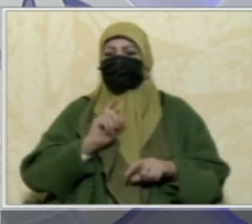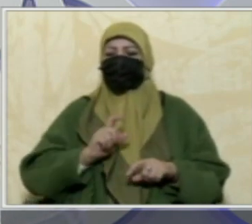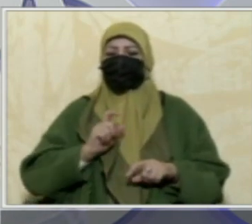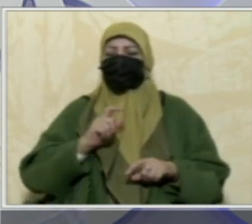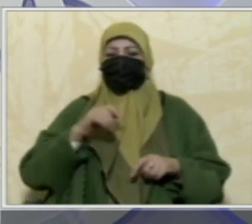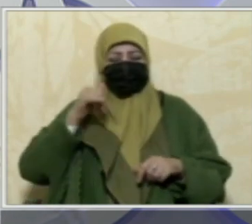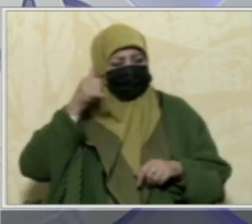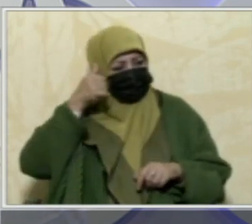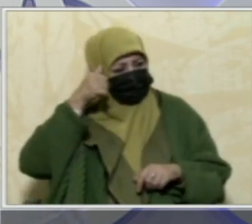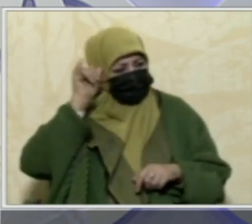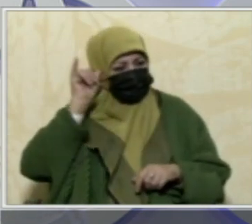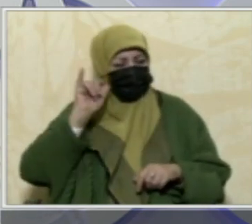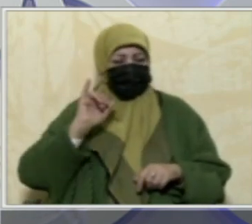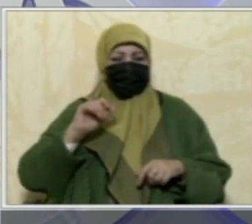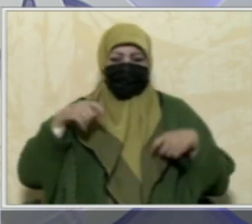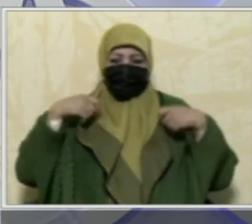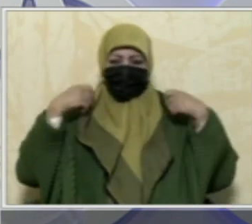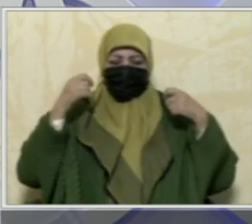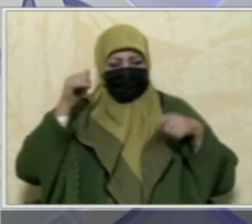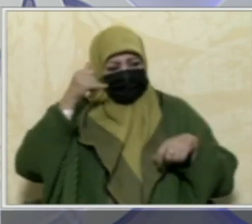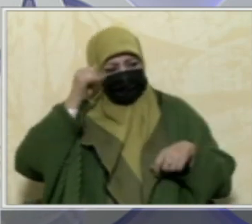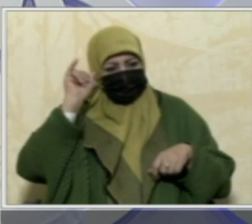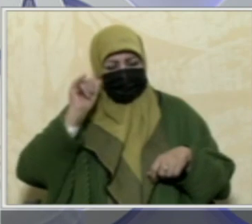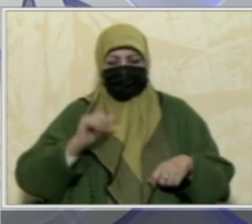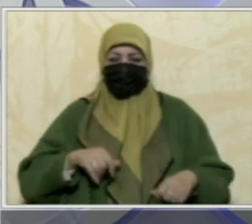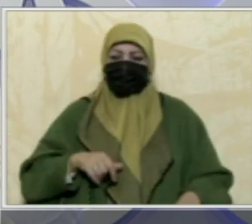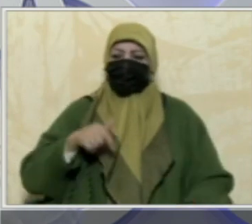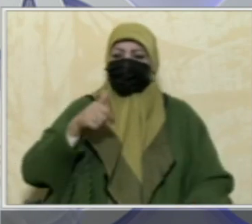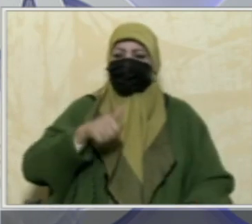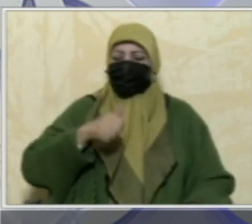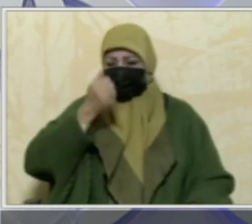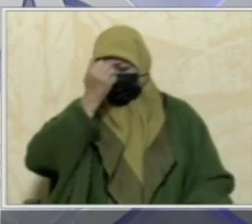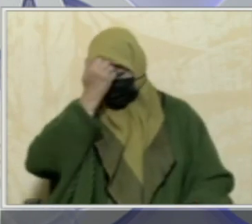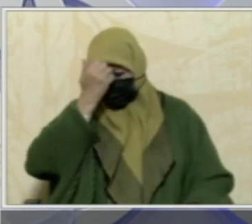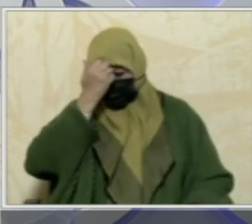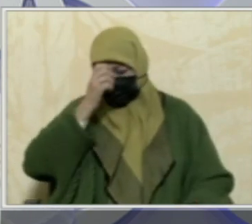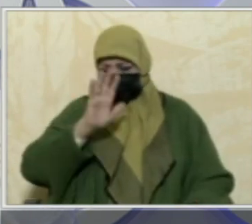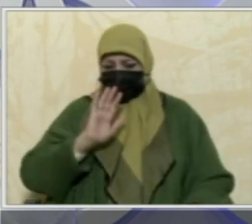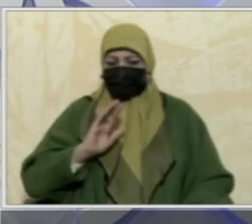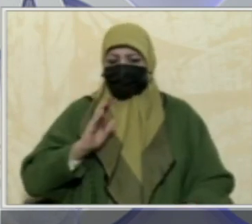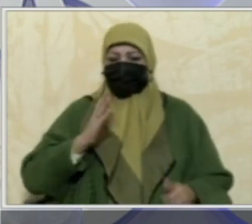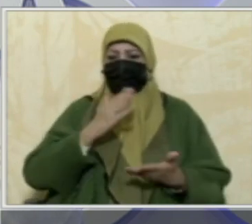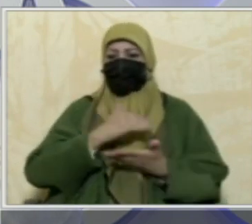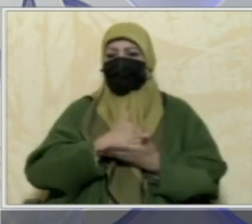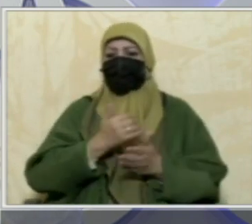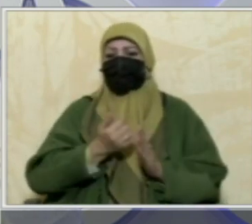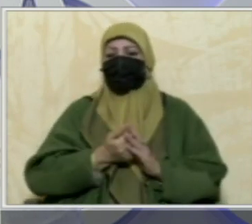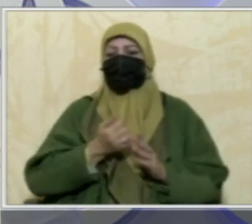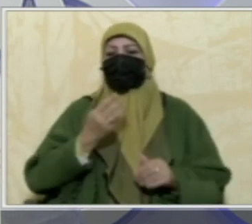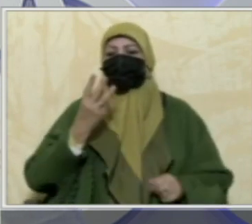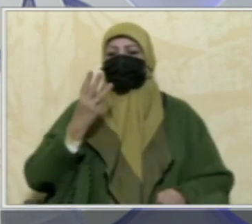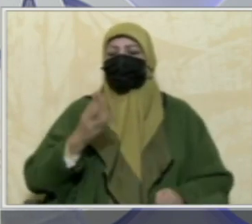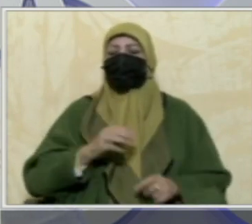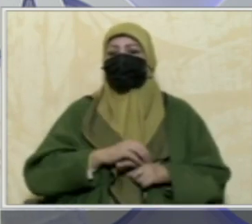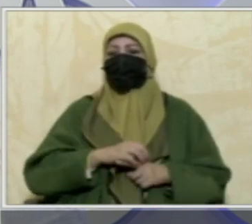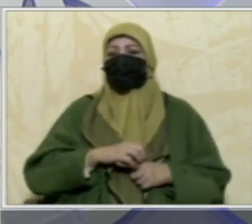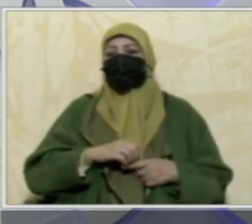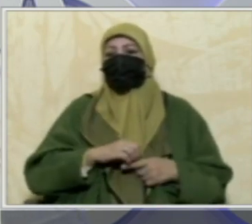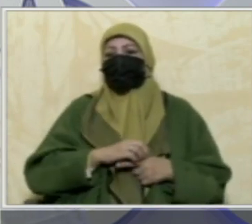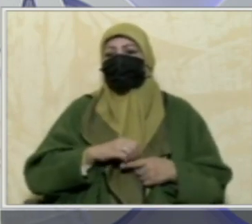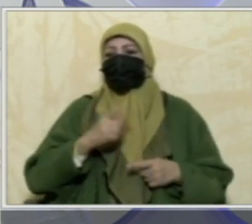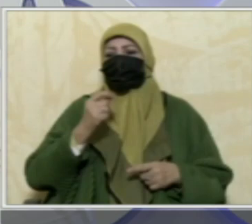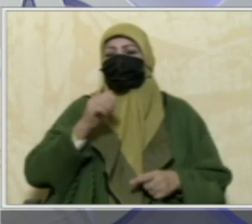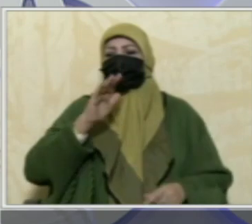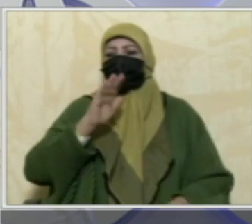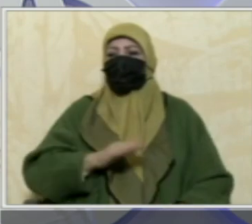بقره ثمن 6000 قال لك احنا شيخ بنقسموها بيناتنا على الاقل تجينا يعني اقل حتى من الف نحن لا نضيق